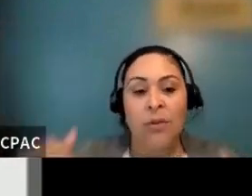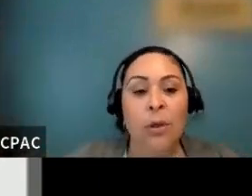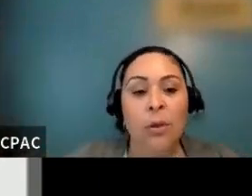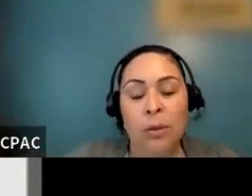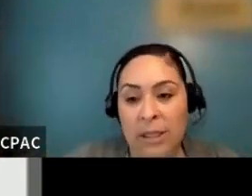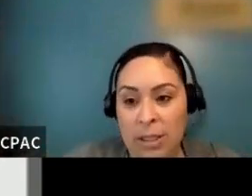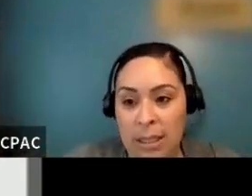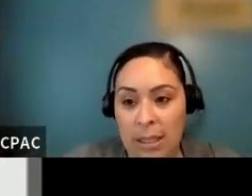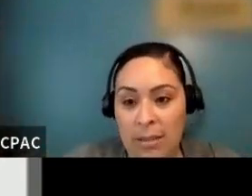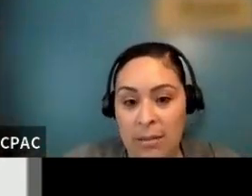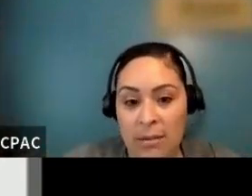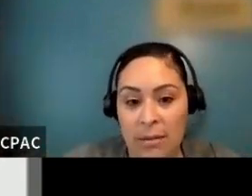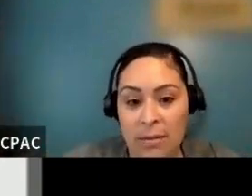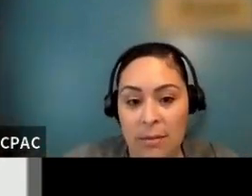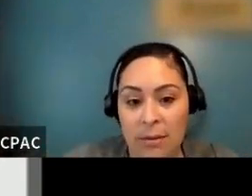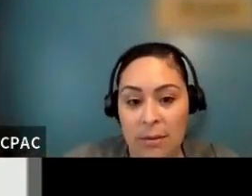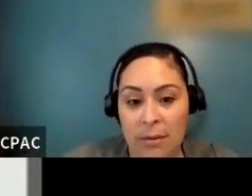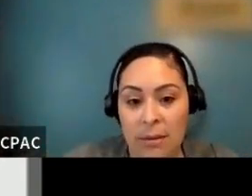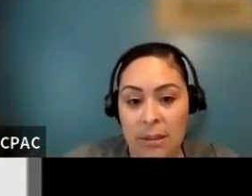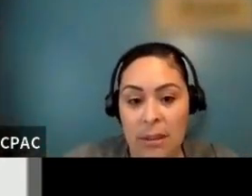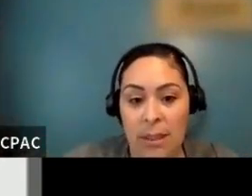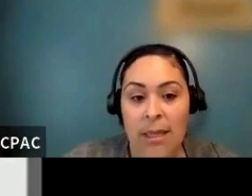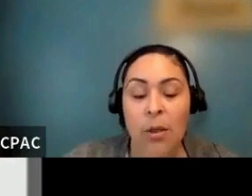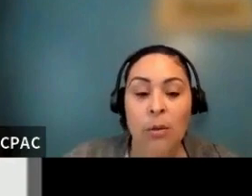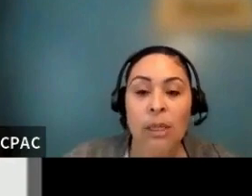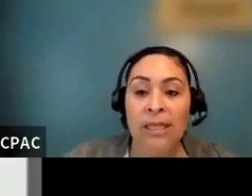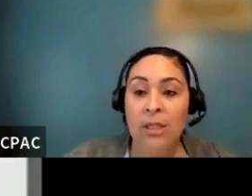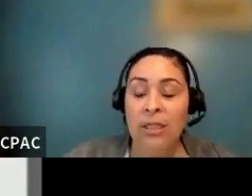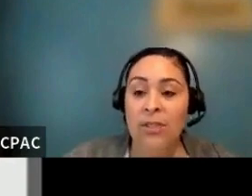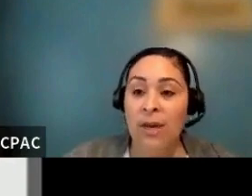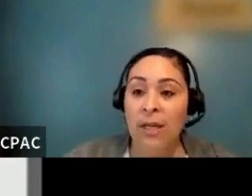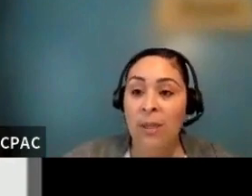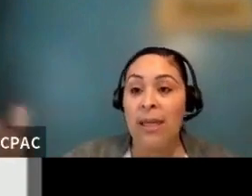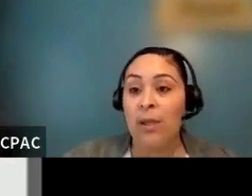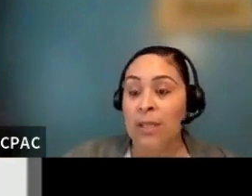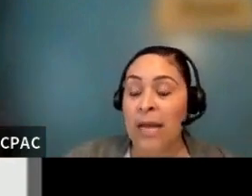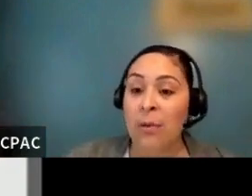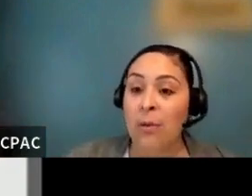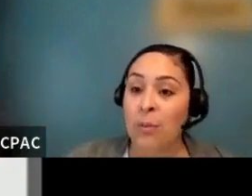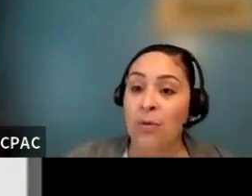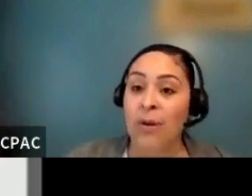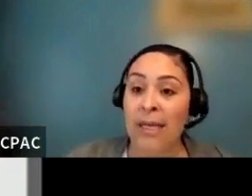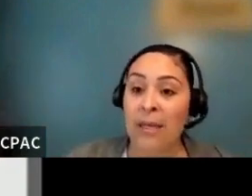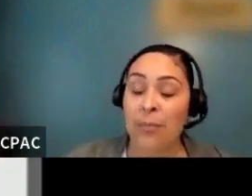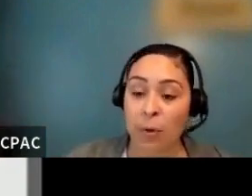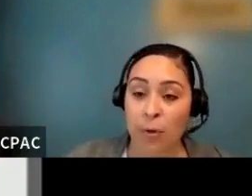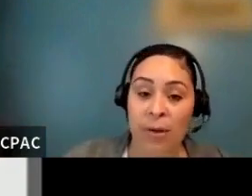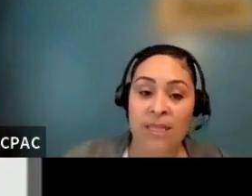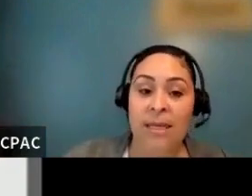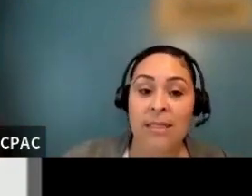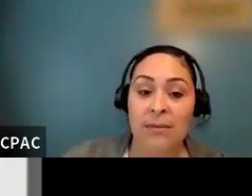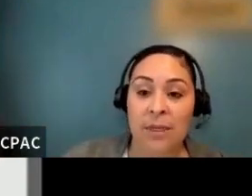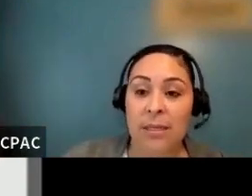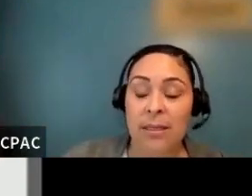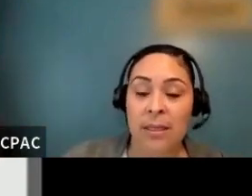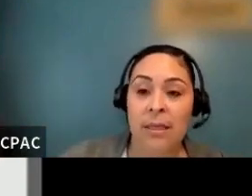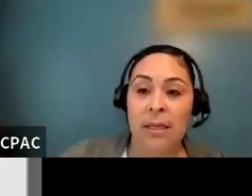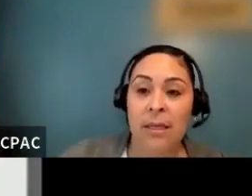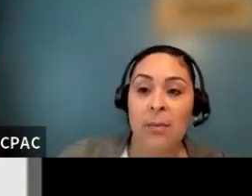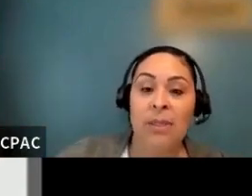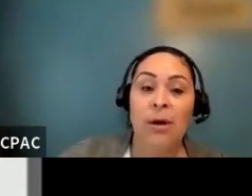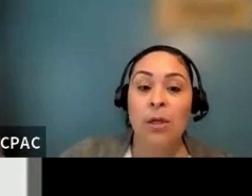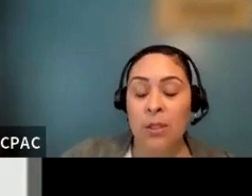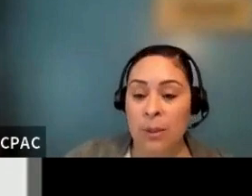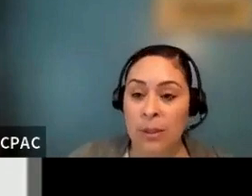们这个都是在州立范围内。然后我们还有当地的一些